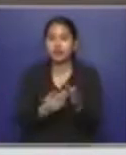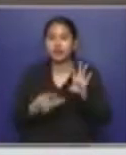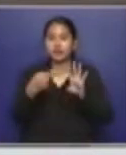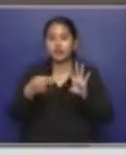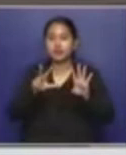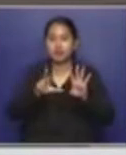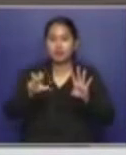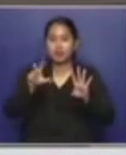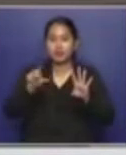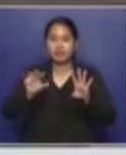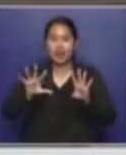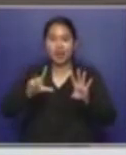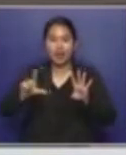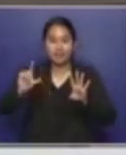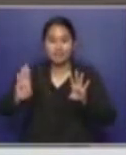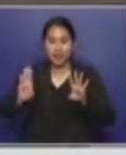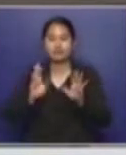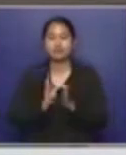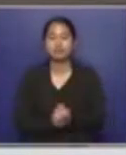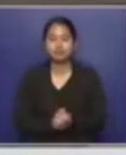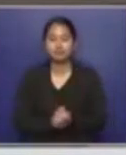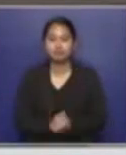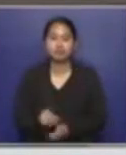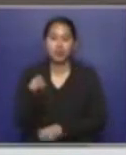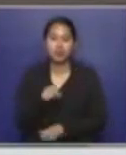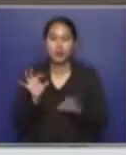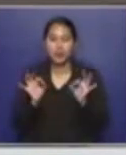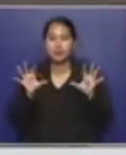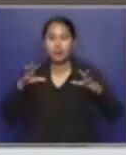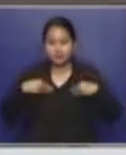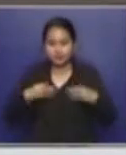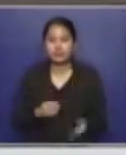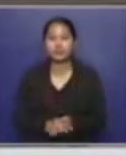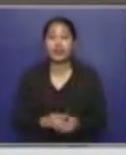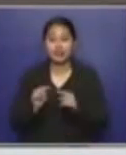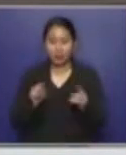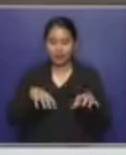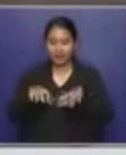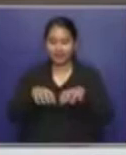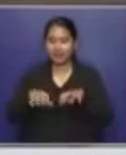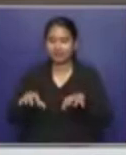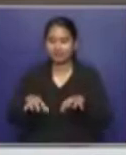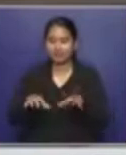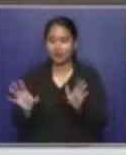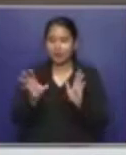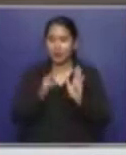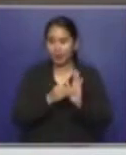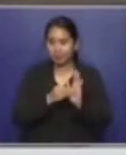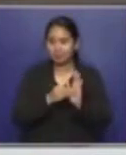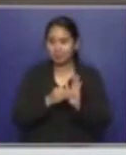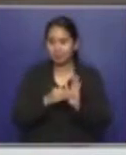43,25 ล้านบาทเศษผลที่ได้ตรงนี้ผมยอมรับแต่ว่าการจัดวางให้อยู่ในหมวดนี้เหมาะสมหรือ